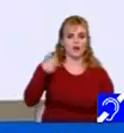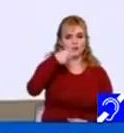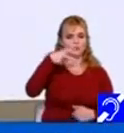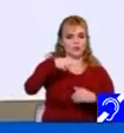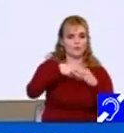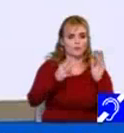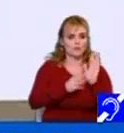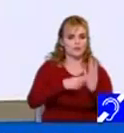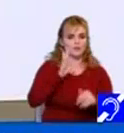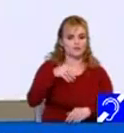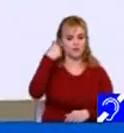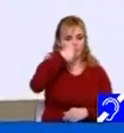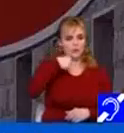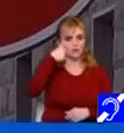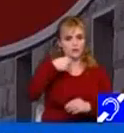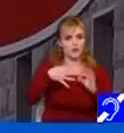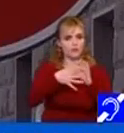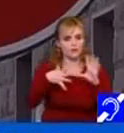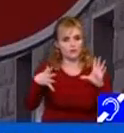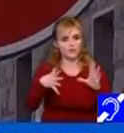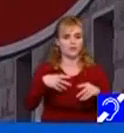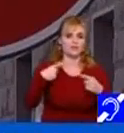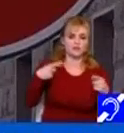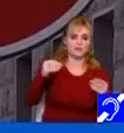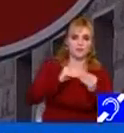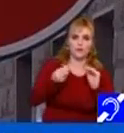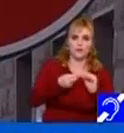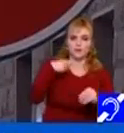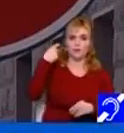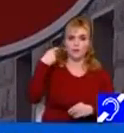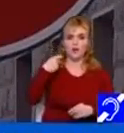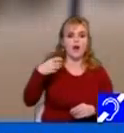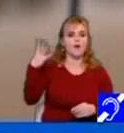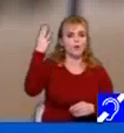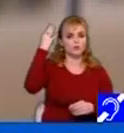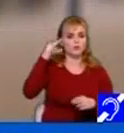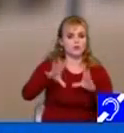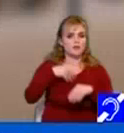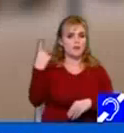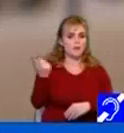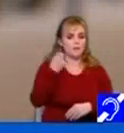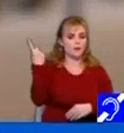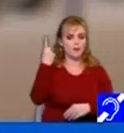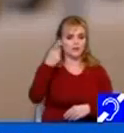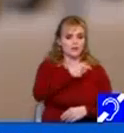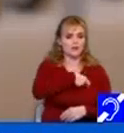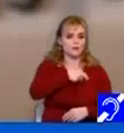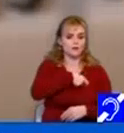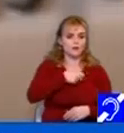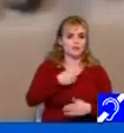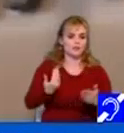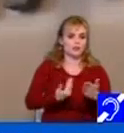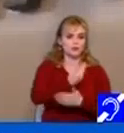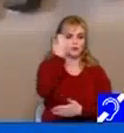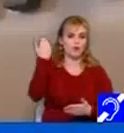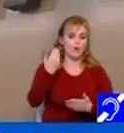2014 va fi un an al confruntărilor politice și mai aprige, iar Republica Moldova își va alege în premieră deputații în baza sistemului mixt de vot. Care